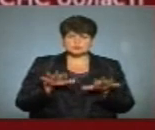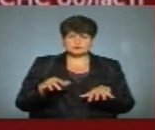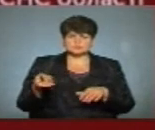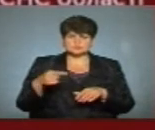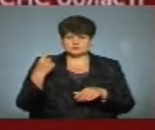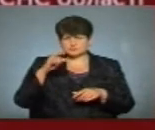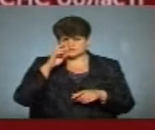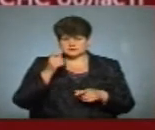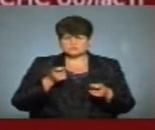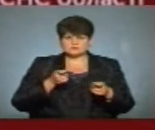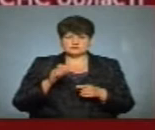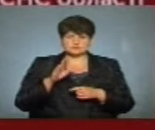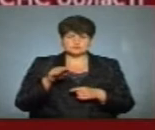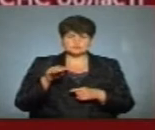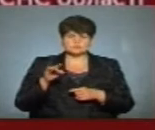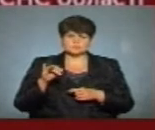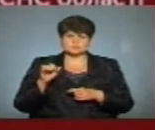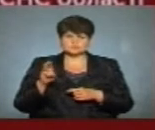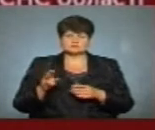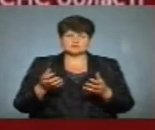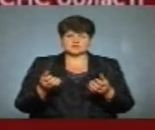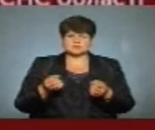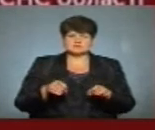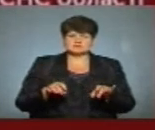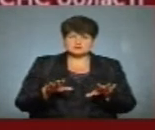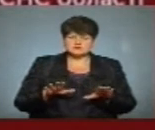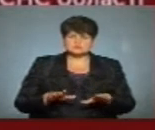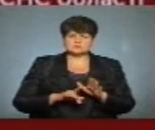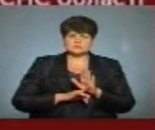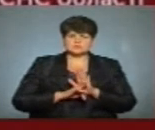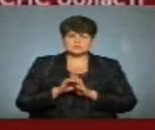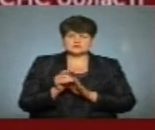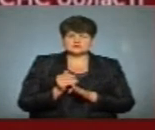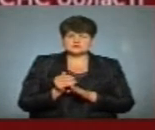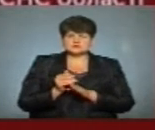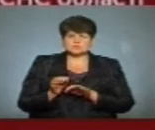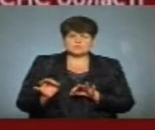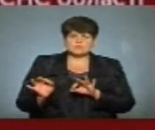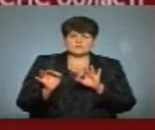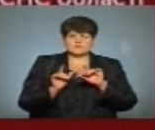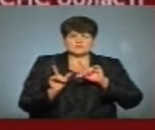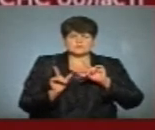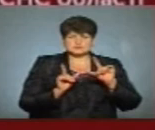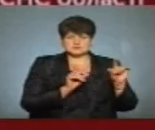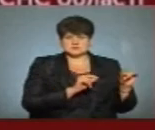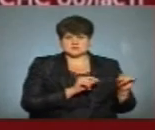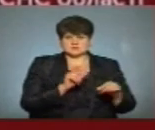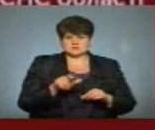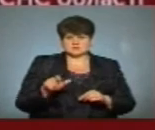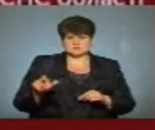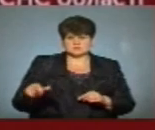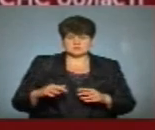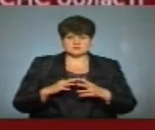обласної державної адміністрації Володимир Труш прийняв рішення про початок часткового відселення мешканців